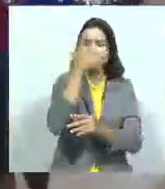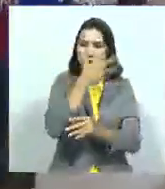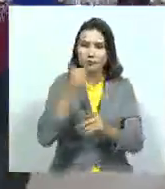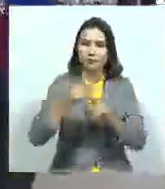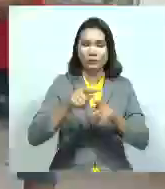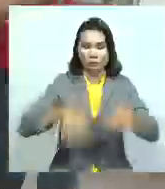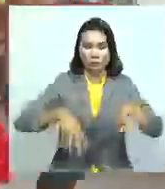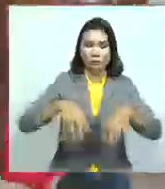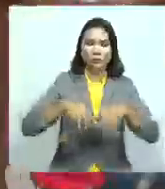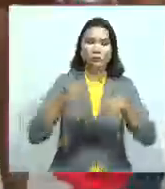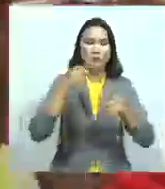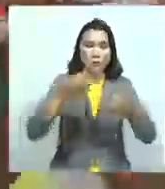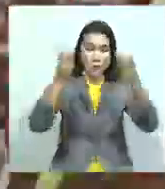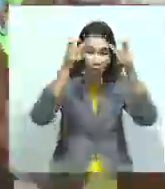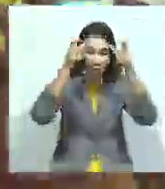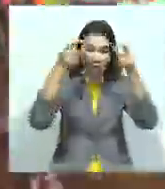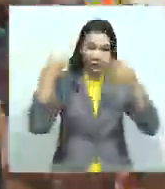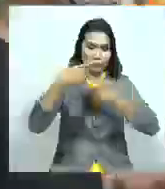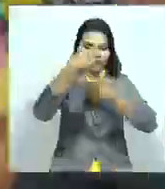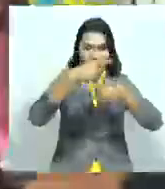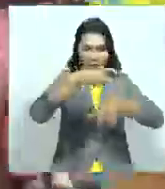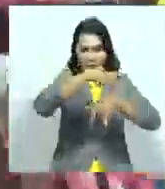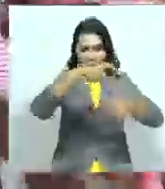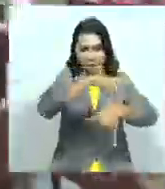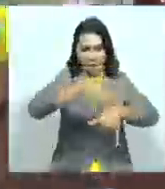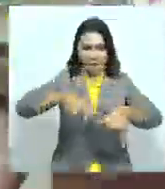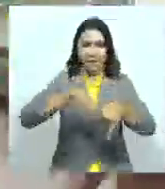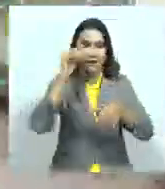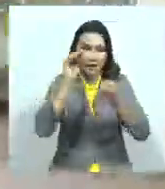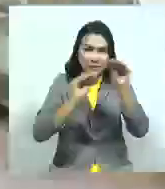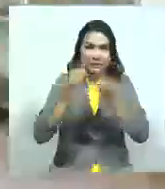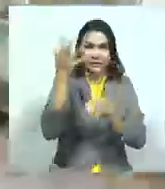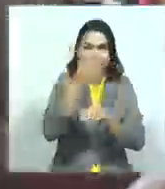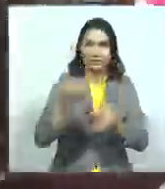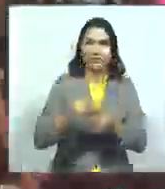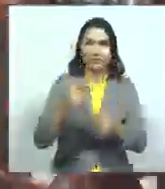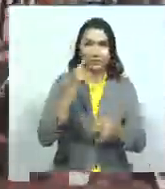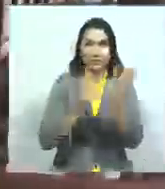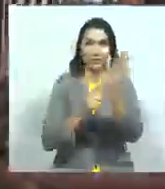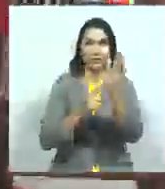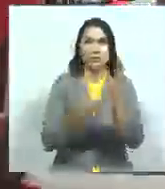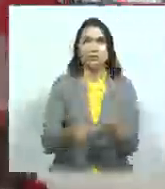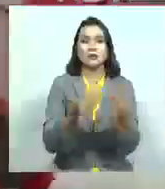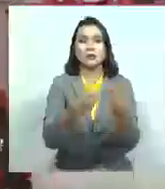าตรงส่วนเขาและลำตัวโดยนำเทียนพรรษาถวายวัดเขาปากช่องหวัง